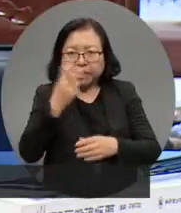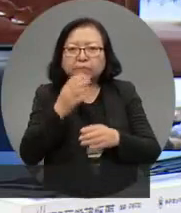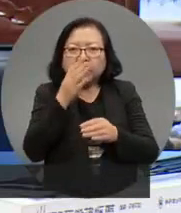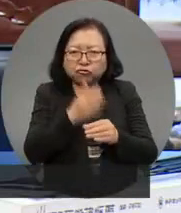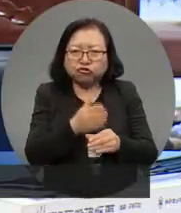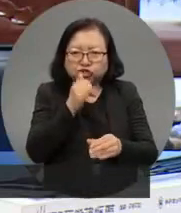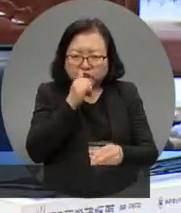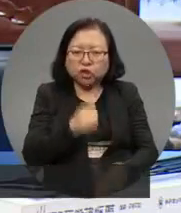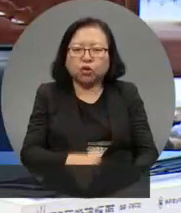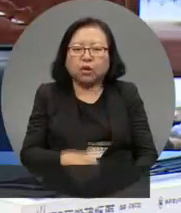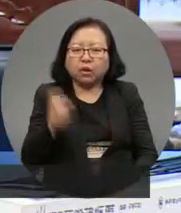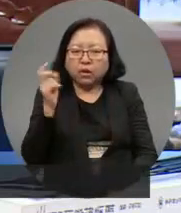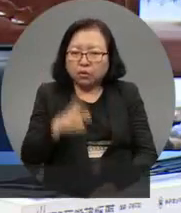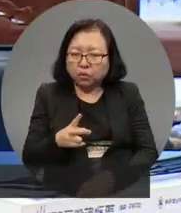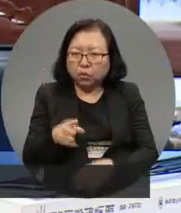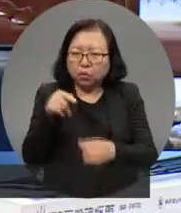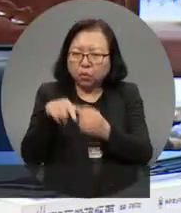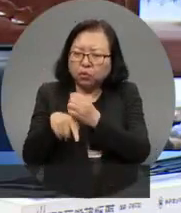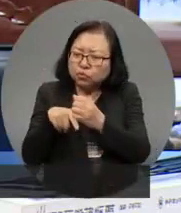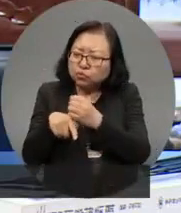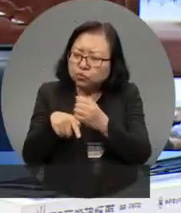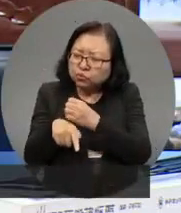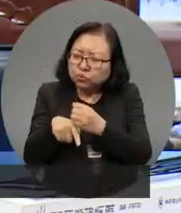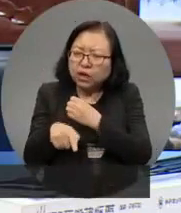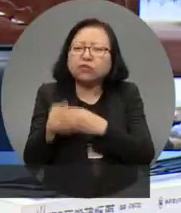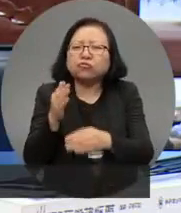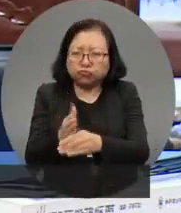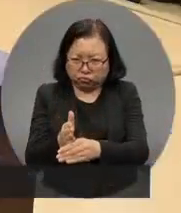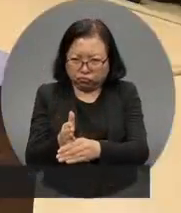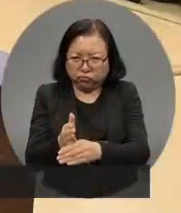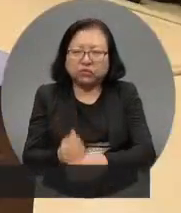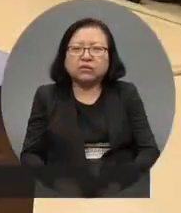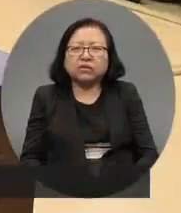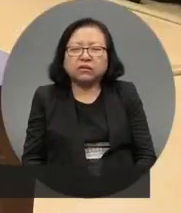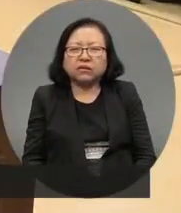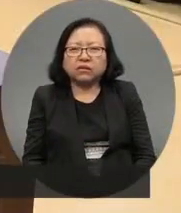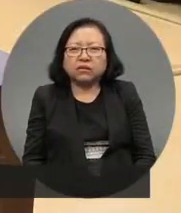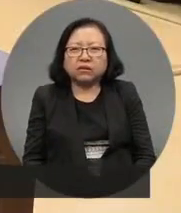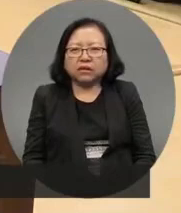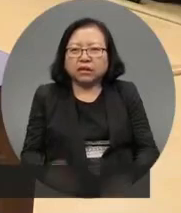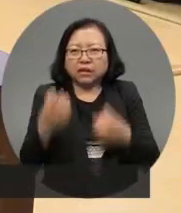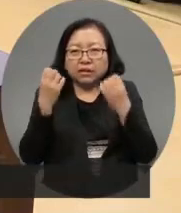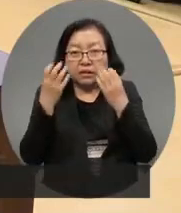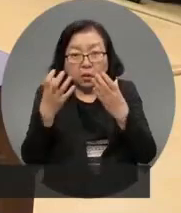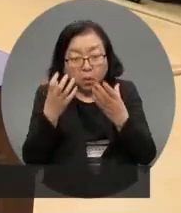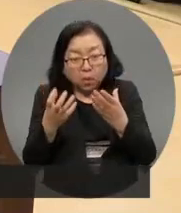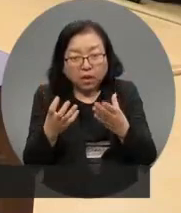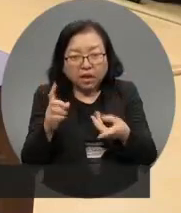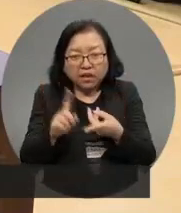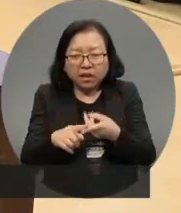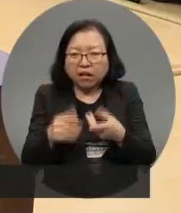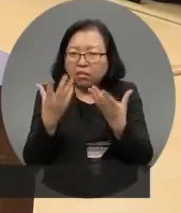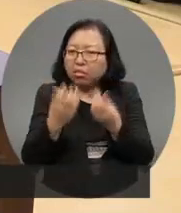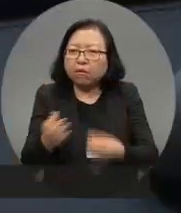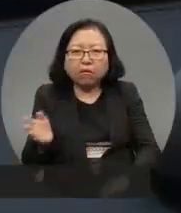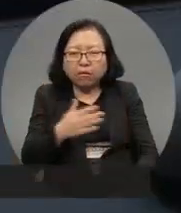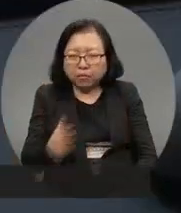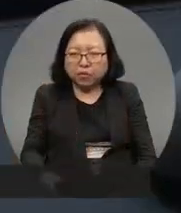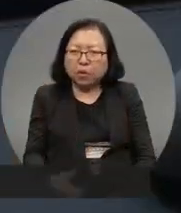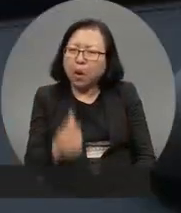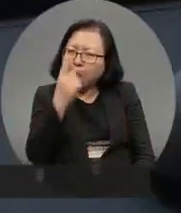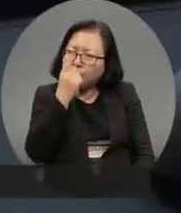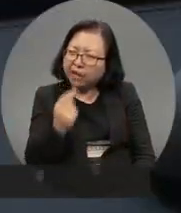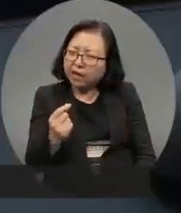또 수사도 하는 걸로 알고 있습니다. 새로운 교육 이슈는 나오지 않았고 민감한